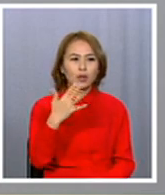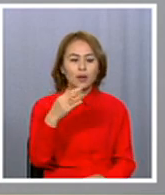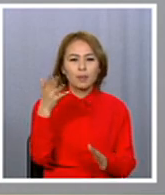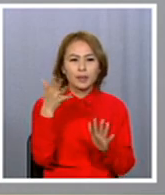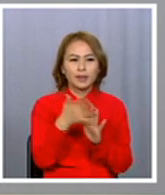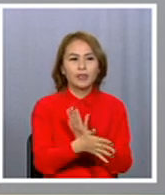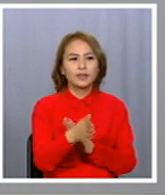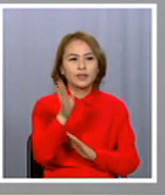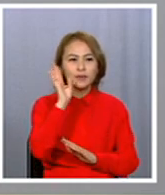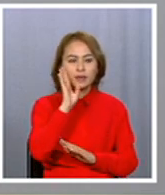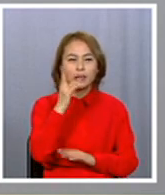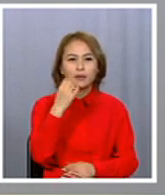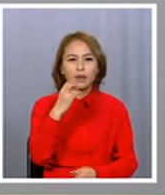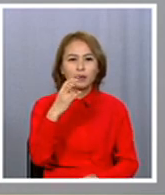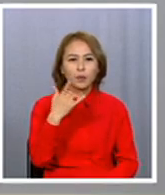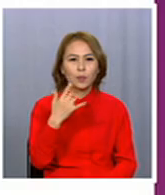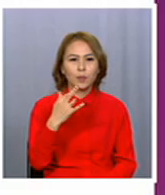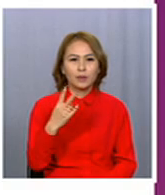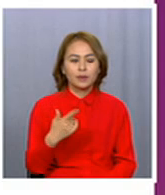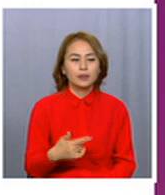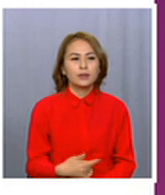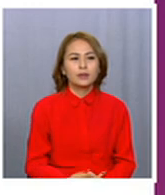Сколько потратила воды Данагуль?